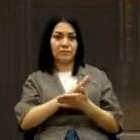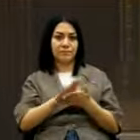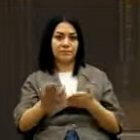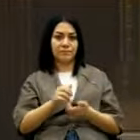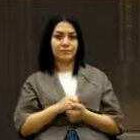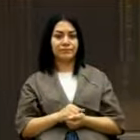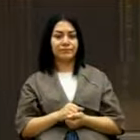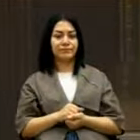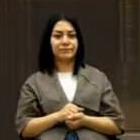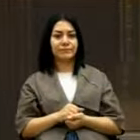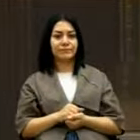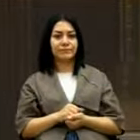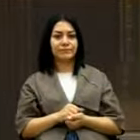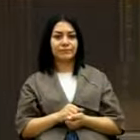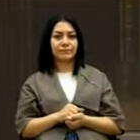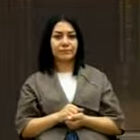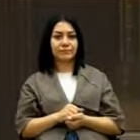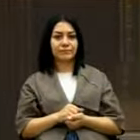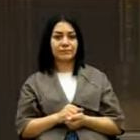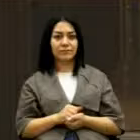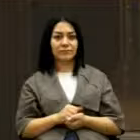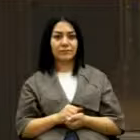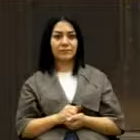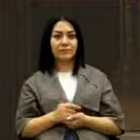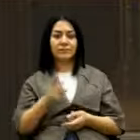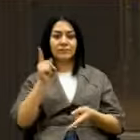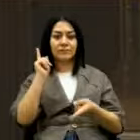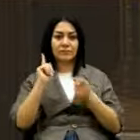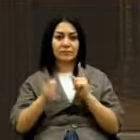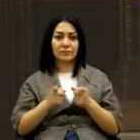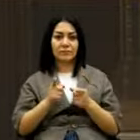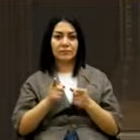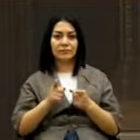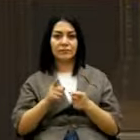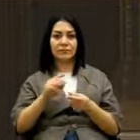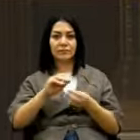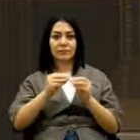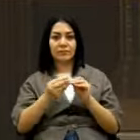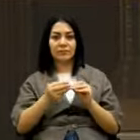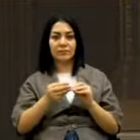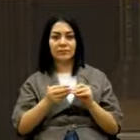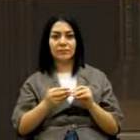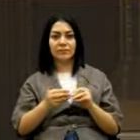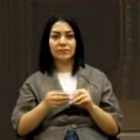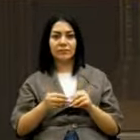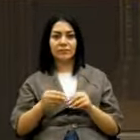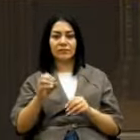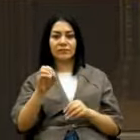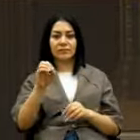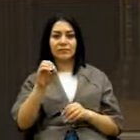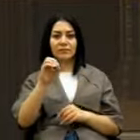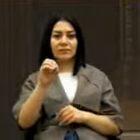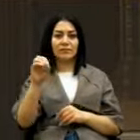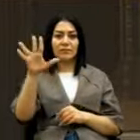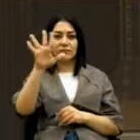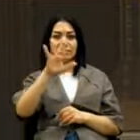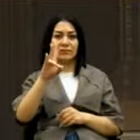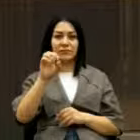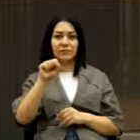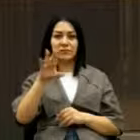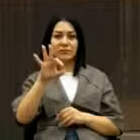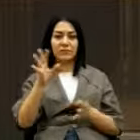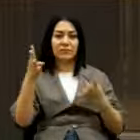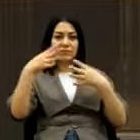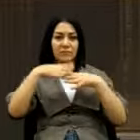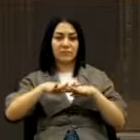ներկայացնում։ Ներկայիս իրողություններն առաջ են բերում զուգահեռաբար նաև Եվրատլանտյան ինտեգրացիայի